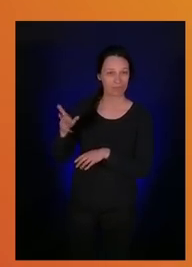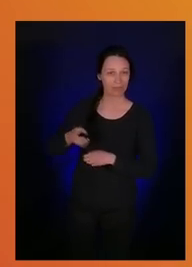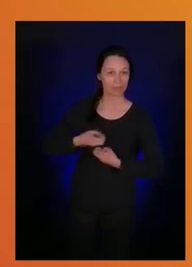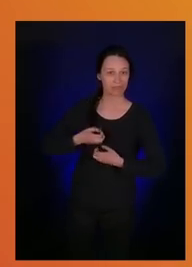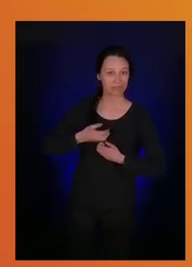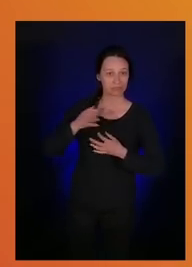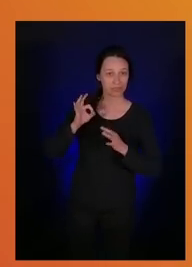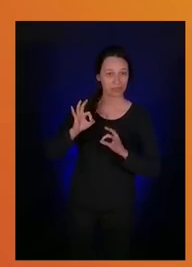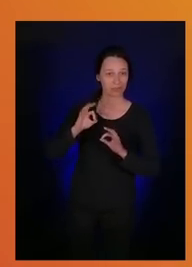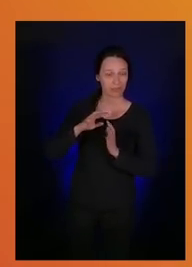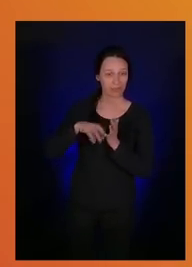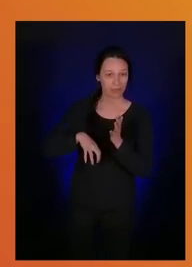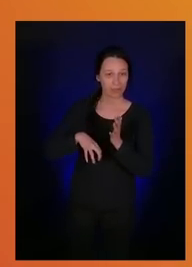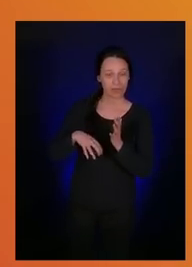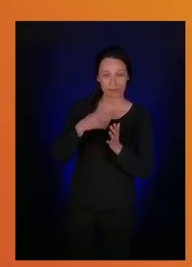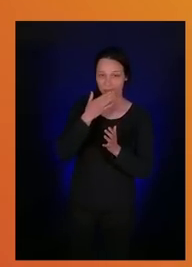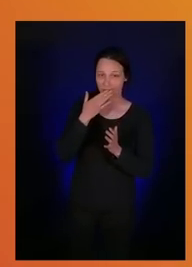plaît.